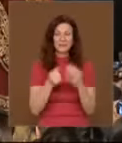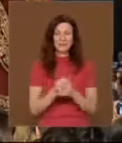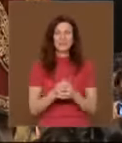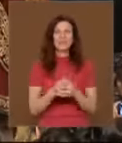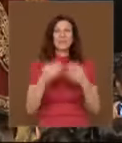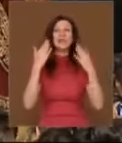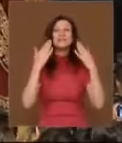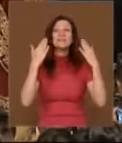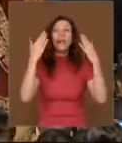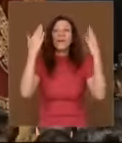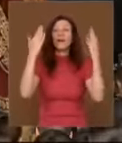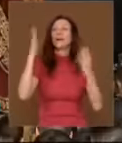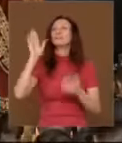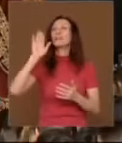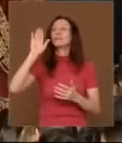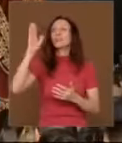Слава Тебе,